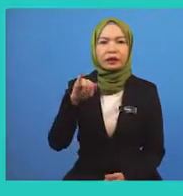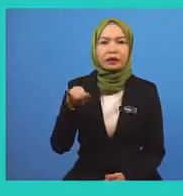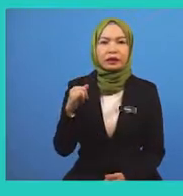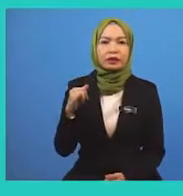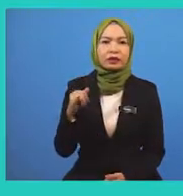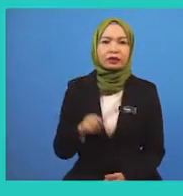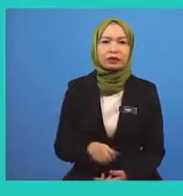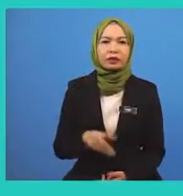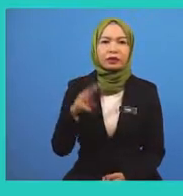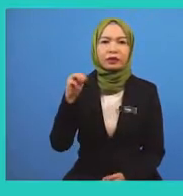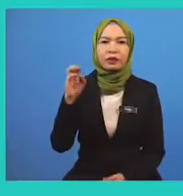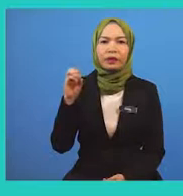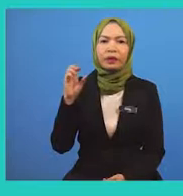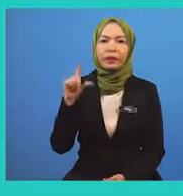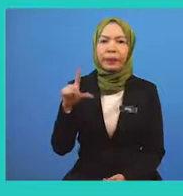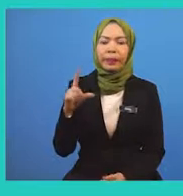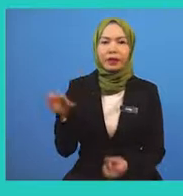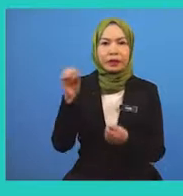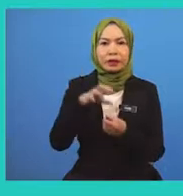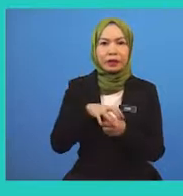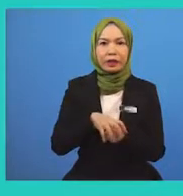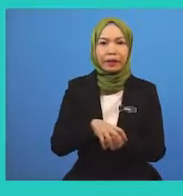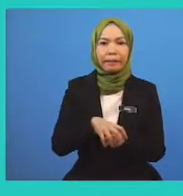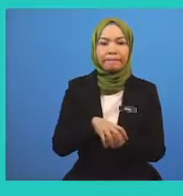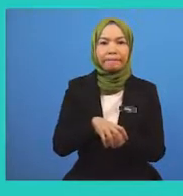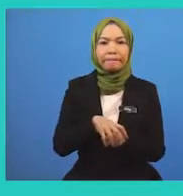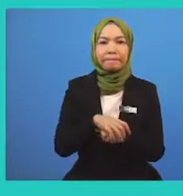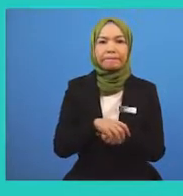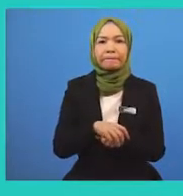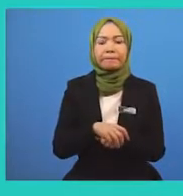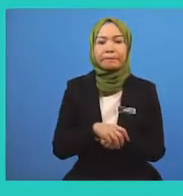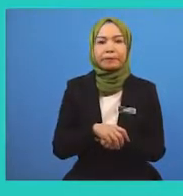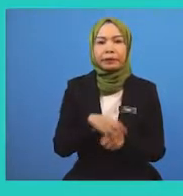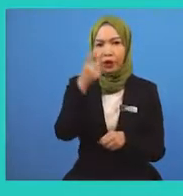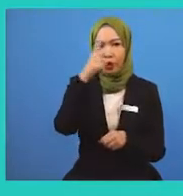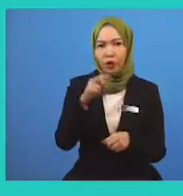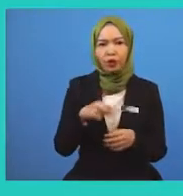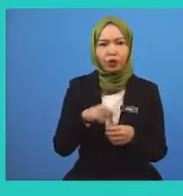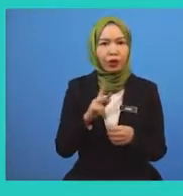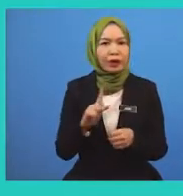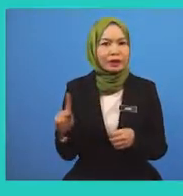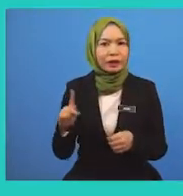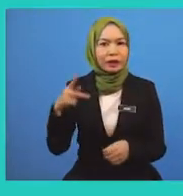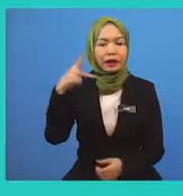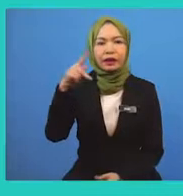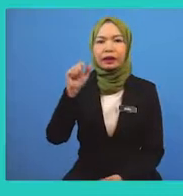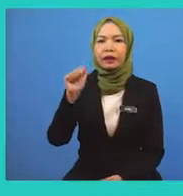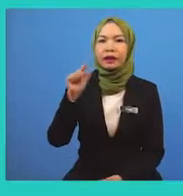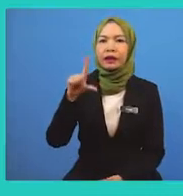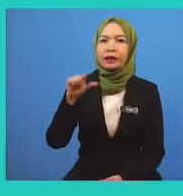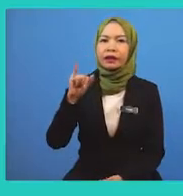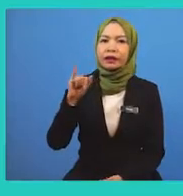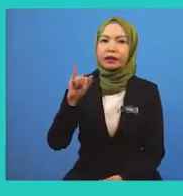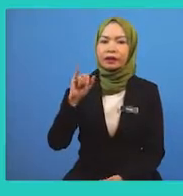mol kalsium karbonat diuraikan oleh haba untuk menghasilkan 1 mol kalsium oksida dan 1 mol